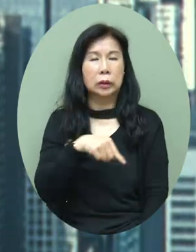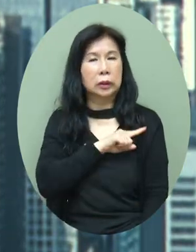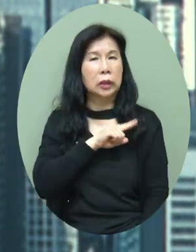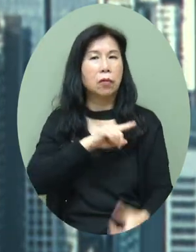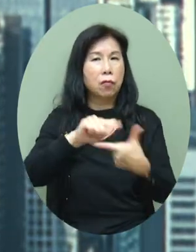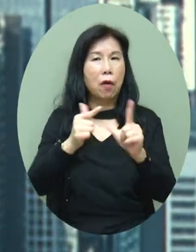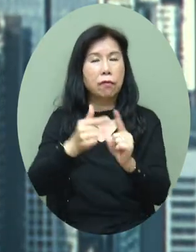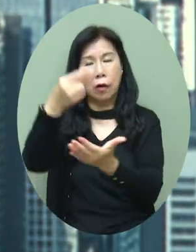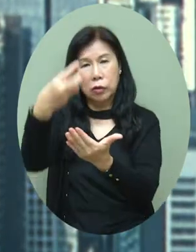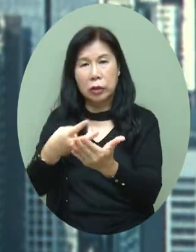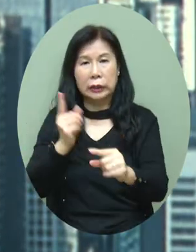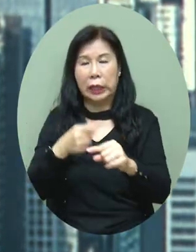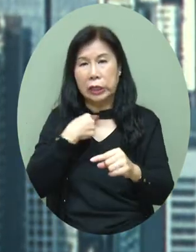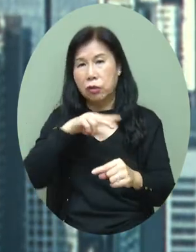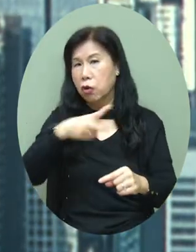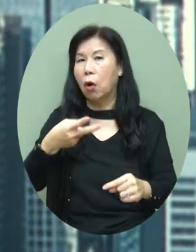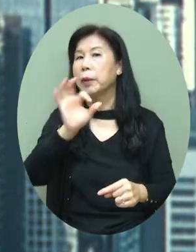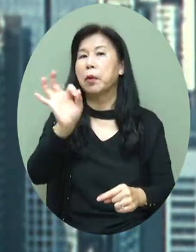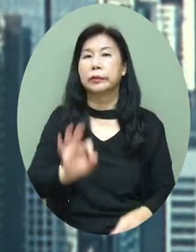第3行側邊嗰位。